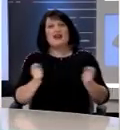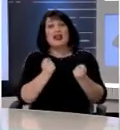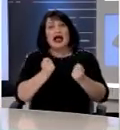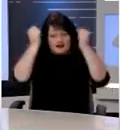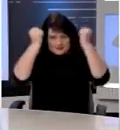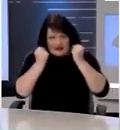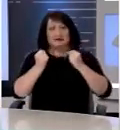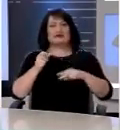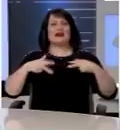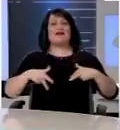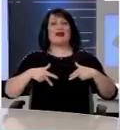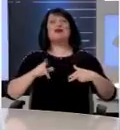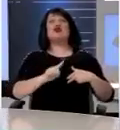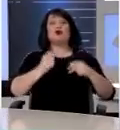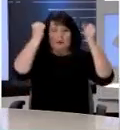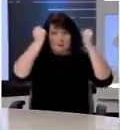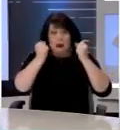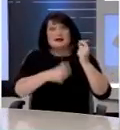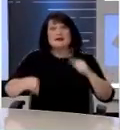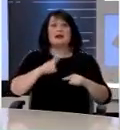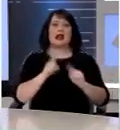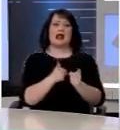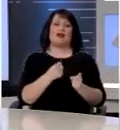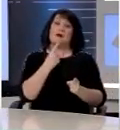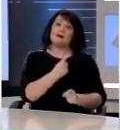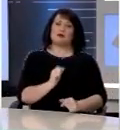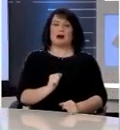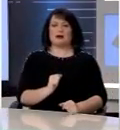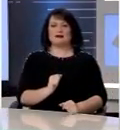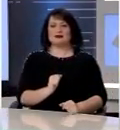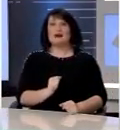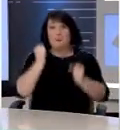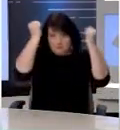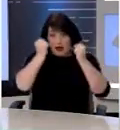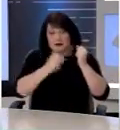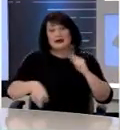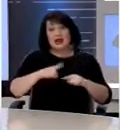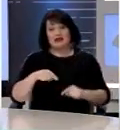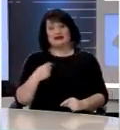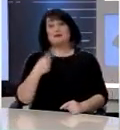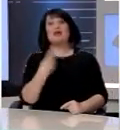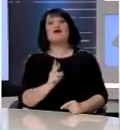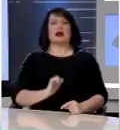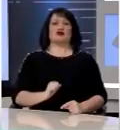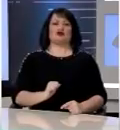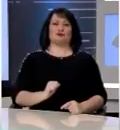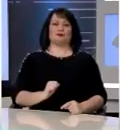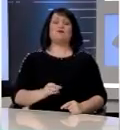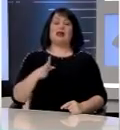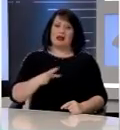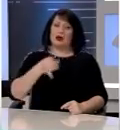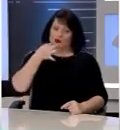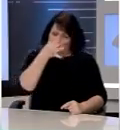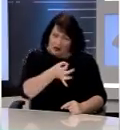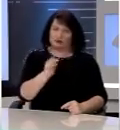στην κυβέρνηση. Κάνετε κακό στη χώρα. Κάνετε κακό στη χώρα με τη συμπεριφορά σας. Θέλω λοιπόν να